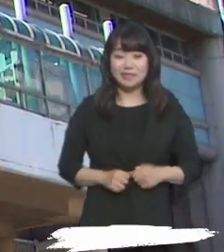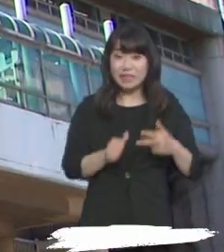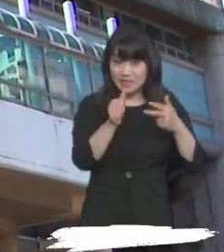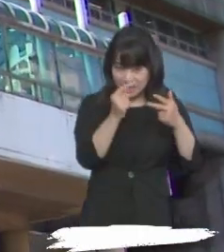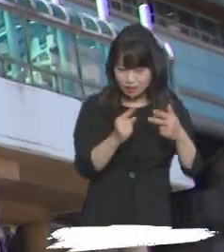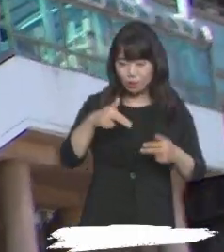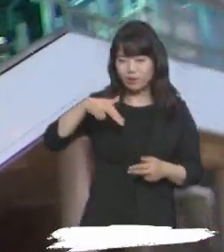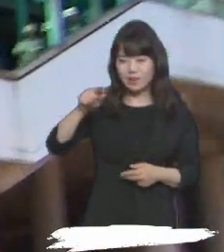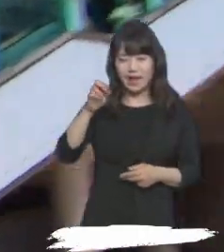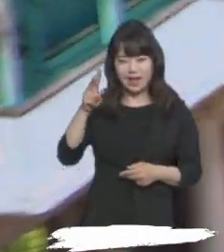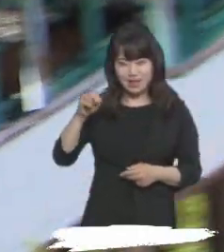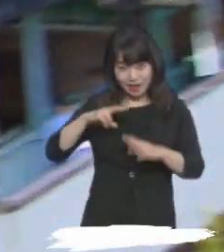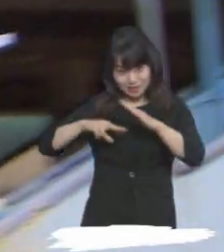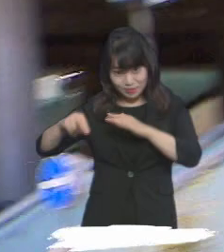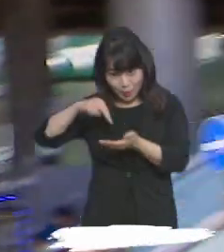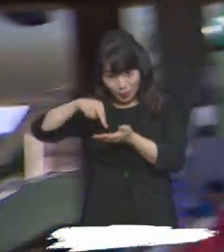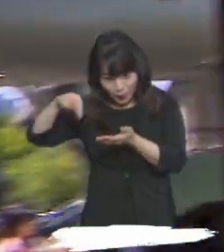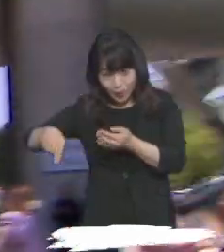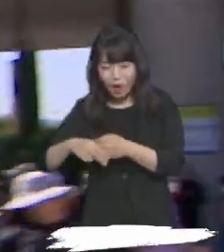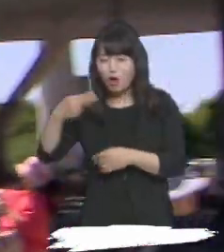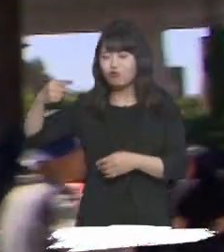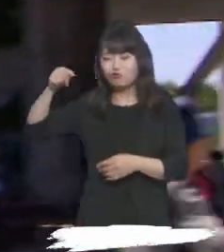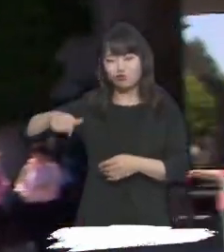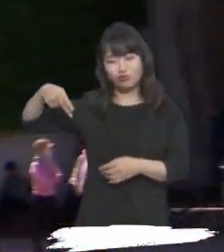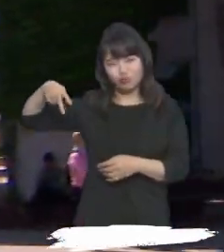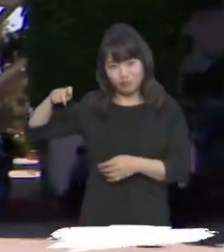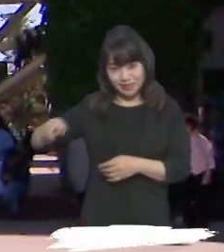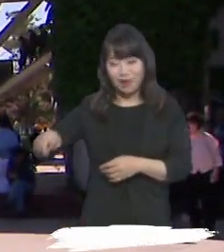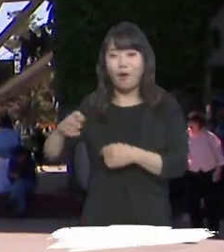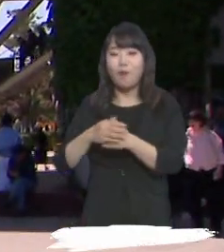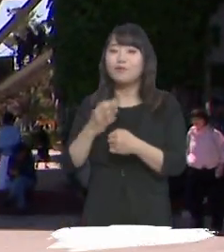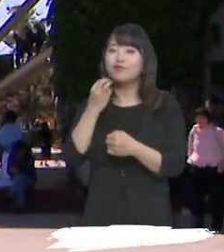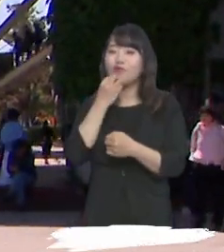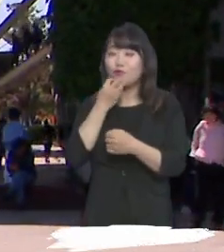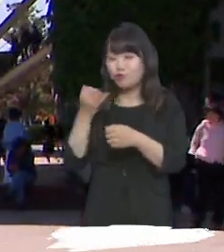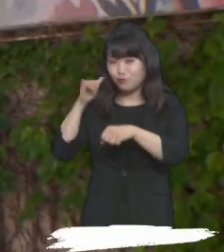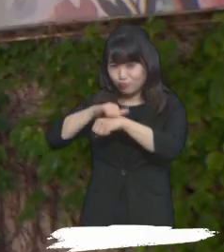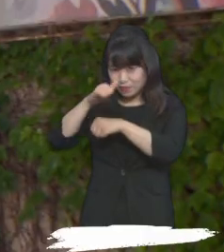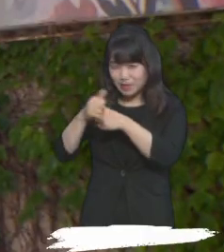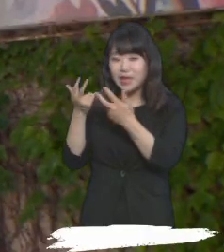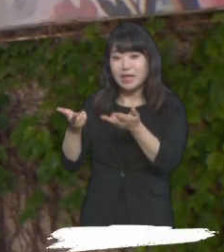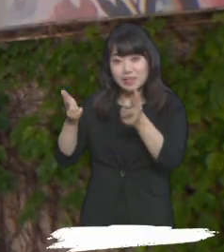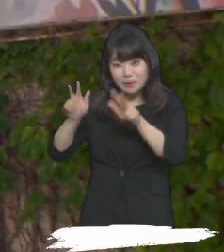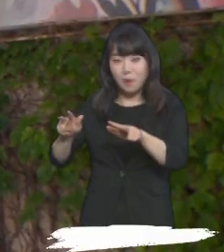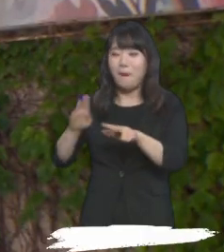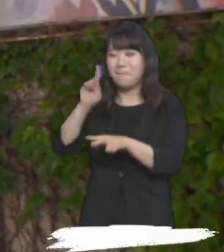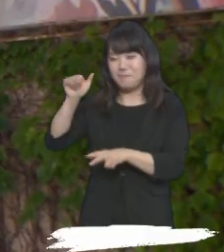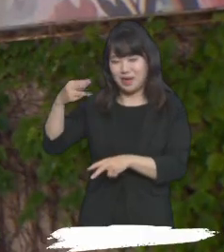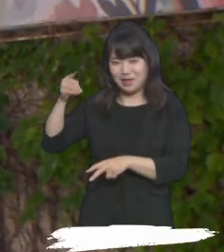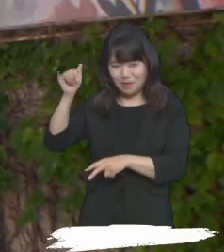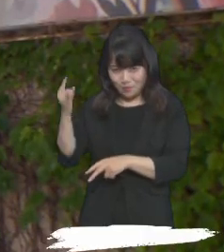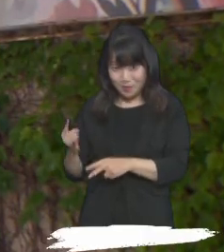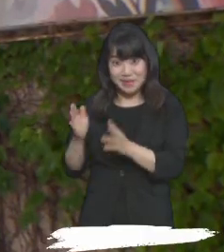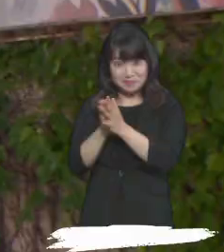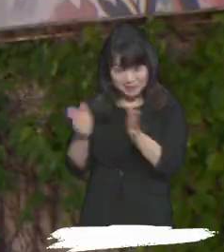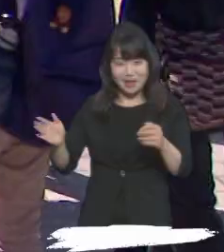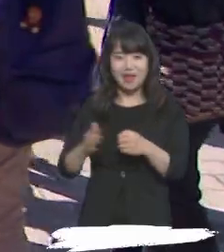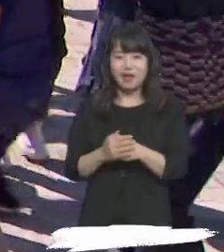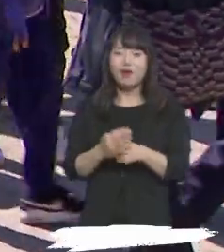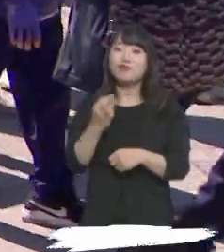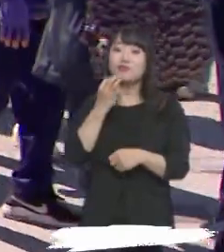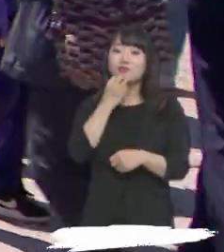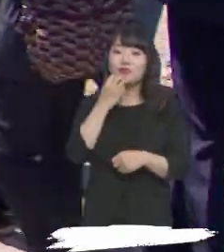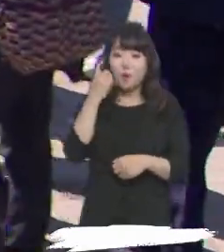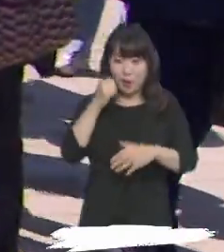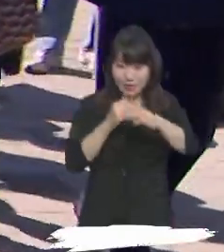7호선 자양역. 뚝섬 한강공원에서 시작하는 서울국제정원박람회 투어. 서울의